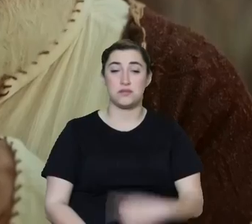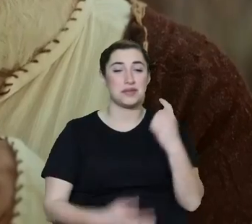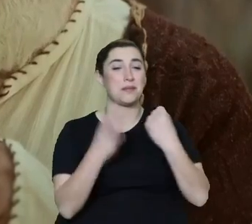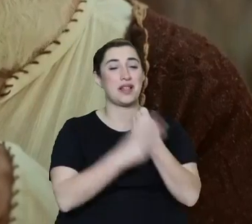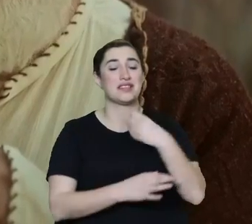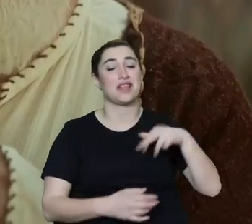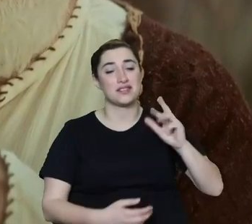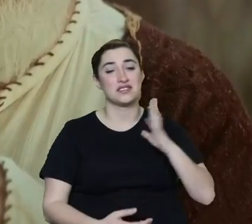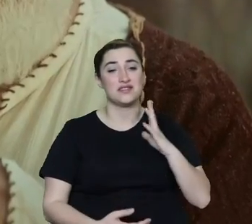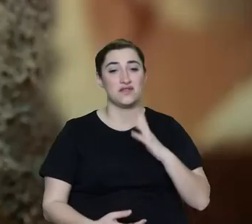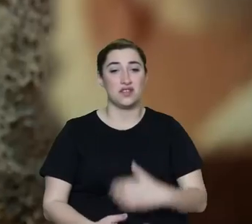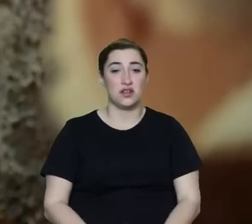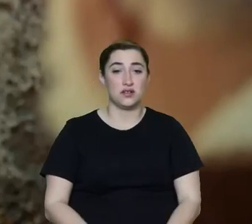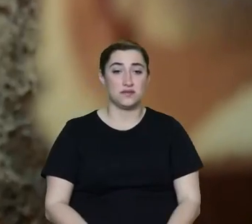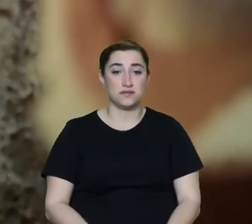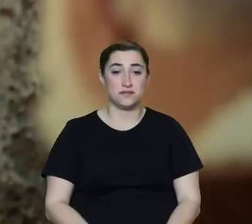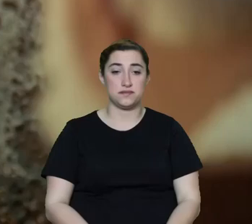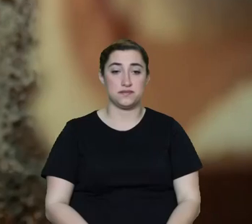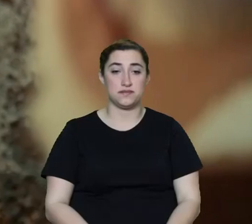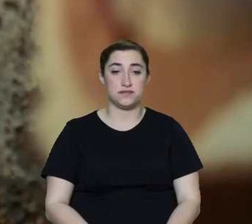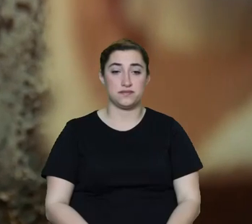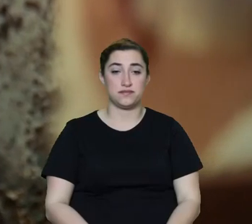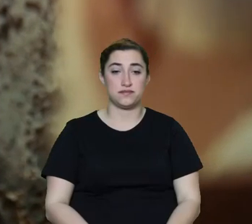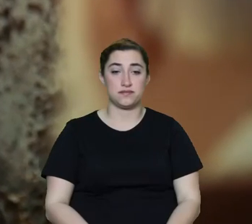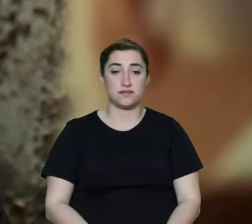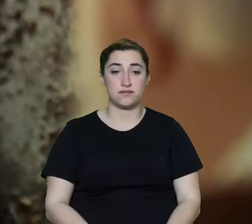Bir bilezik eksiktir Kadı Efendi.